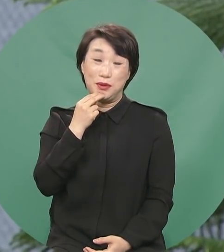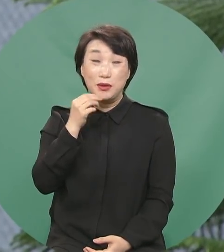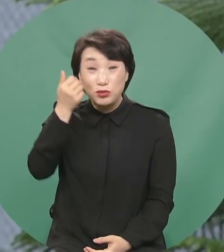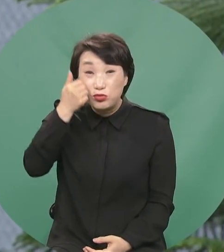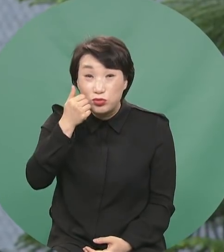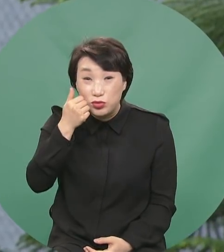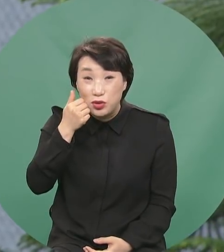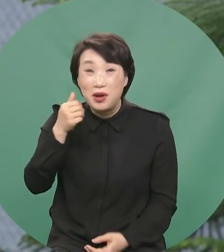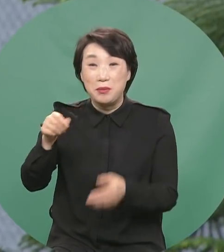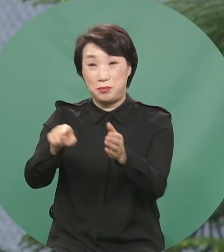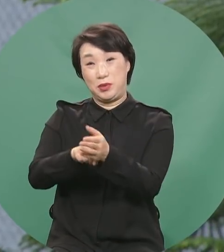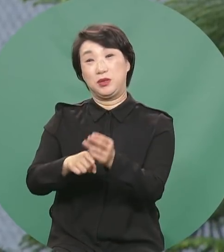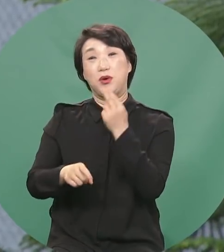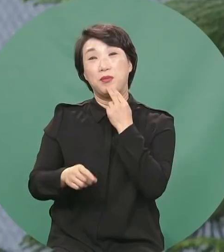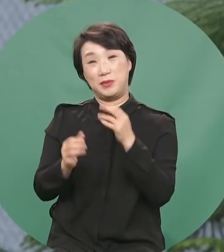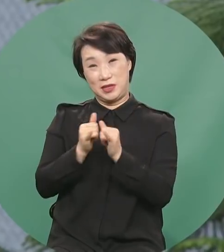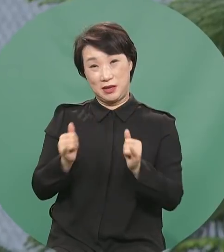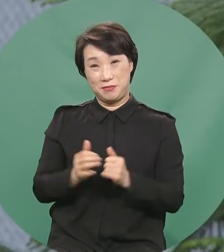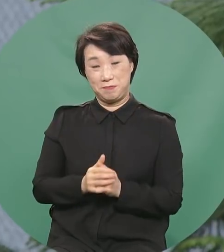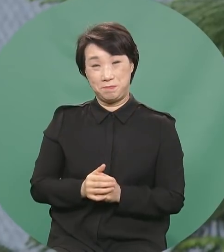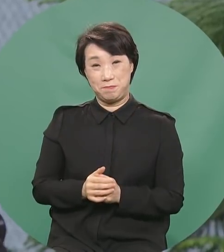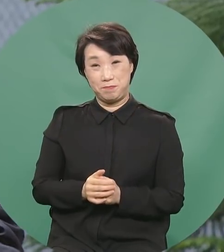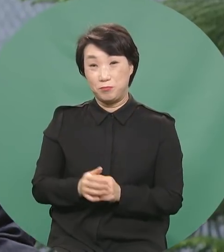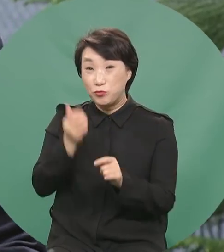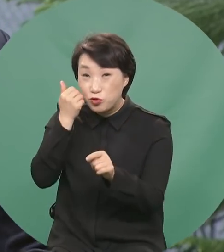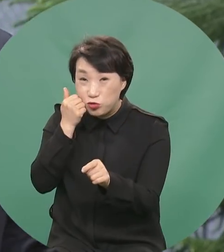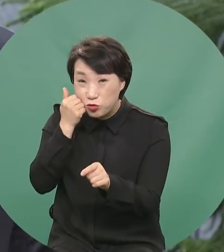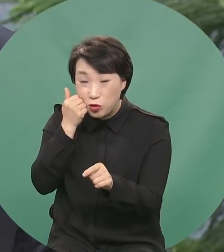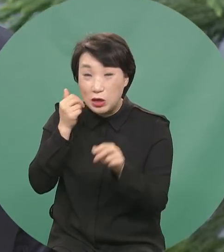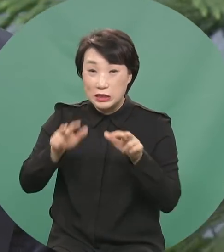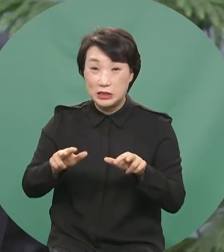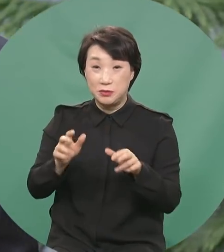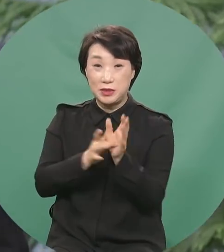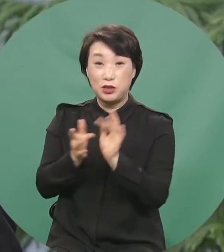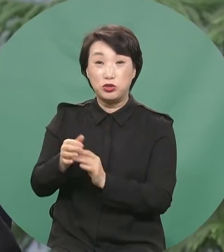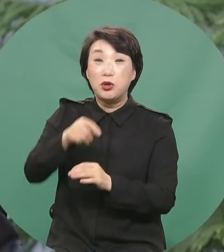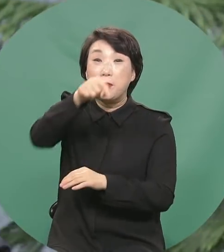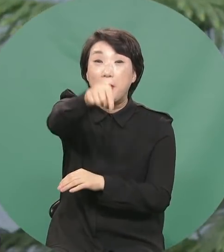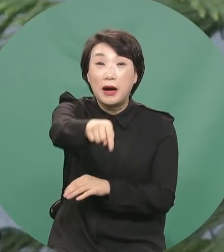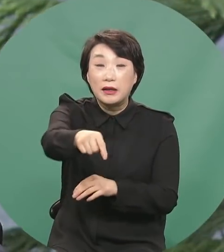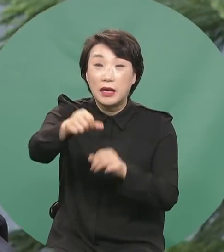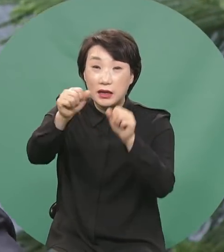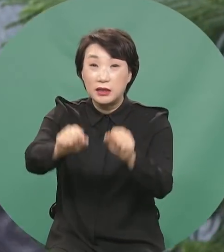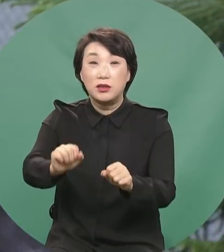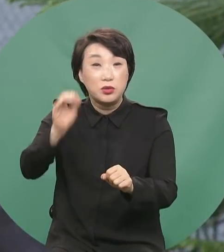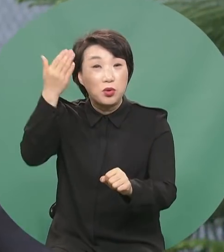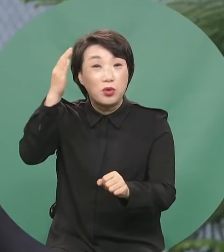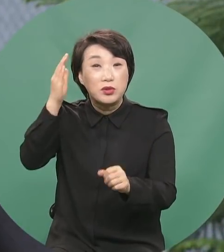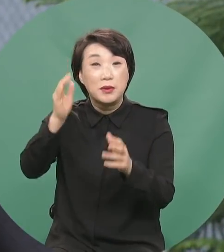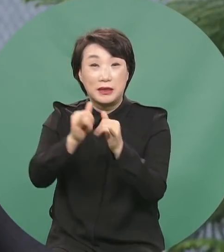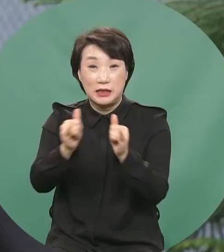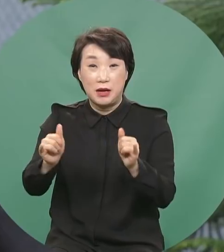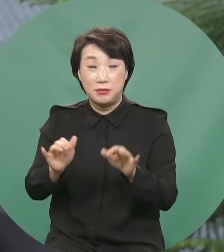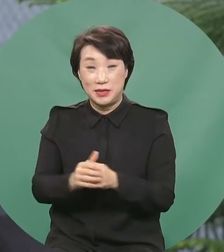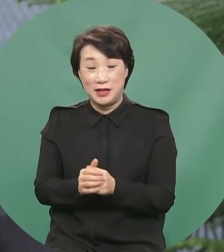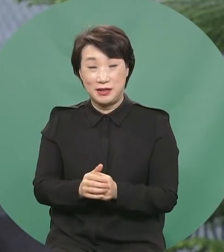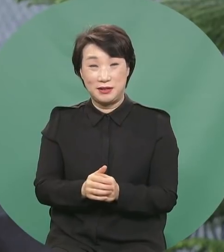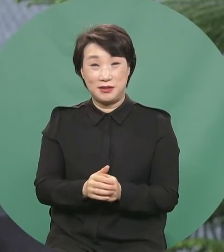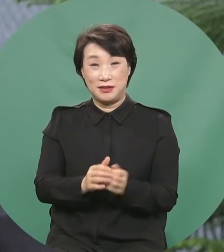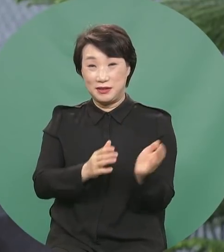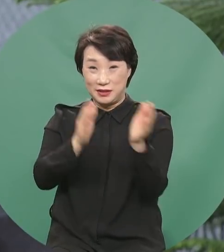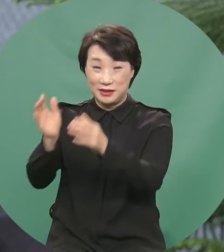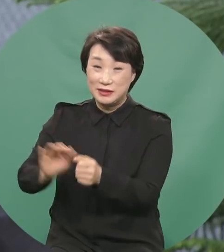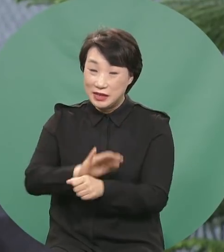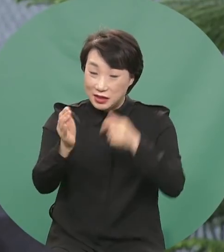누가? 믿지 않는 자들이. 누가? 지금 예수 밖에 있는 현대인들이. 사랑하는